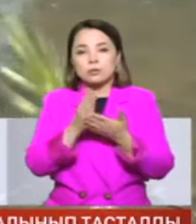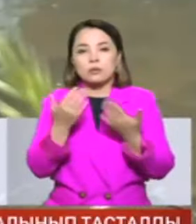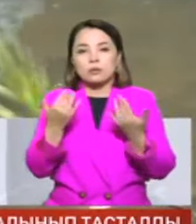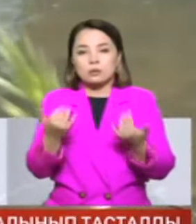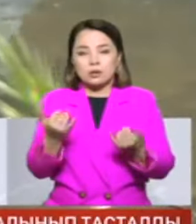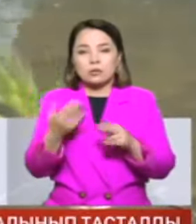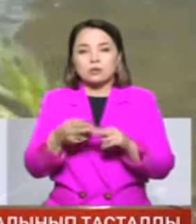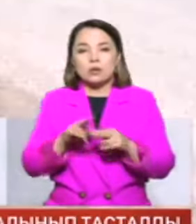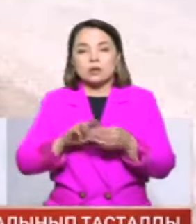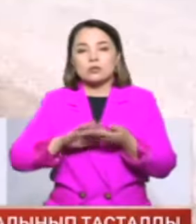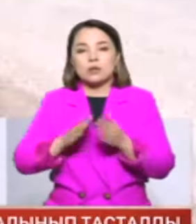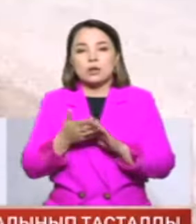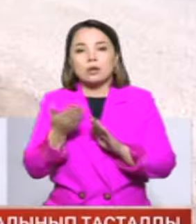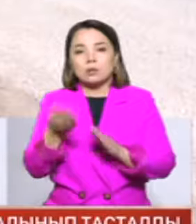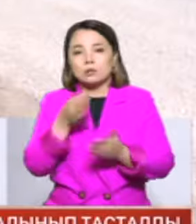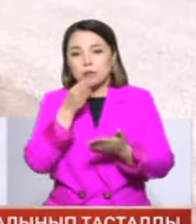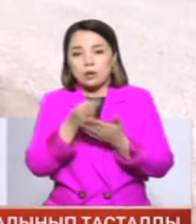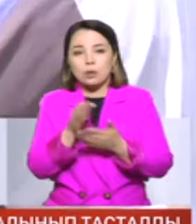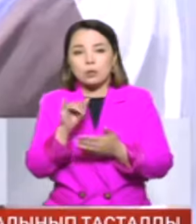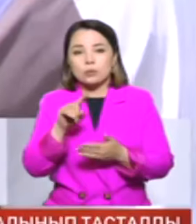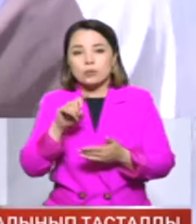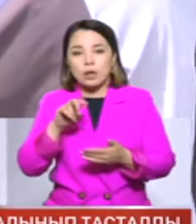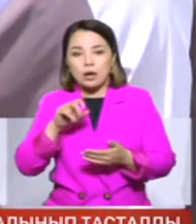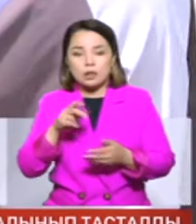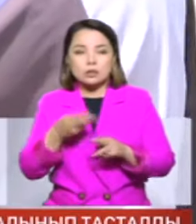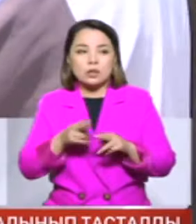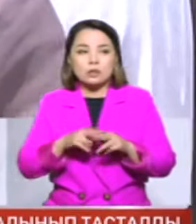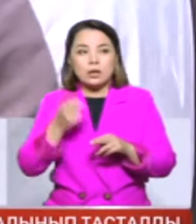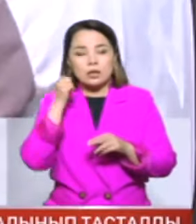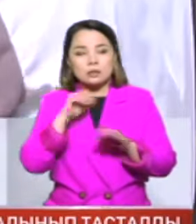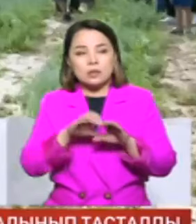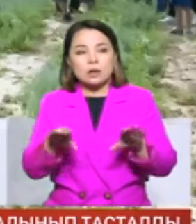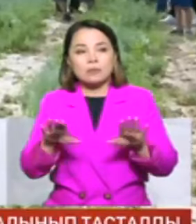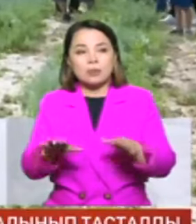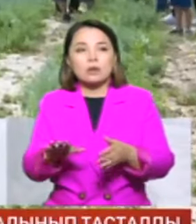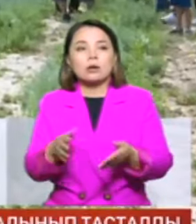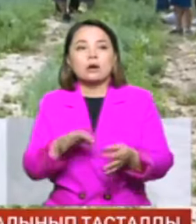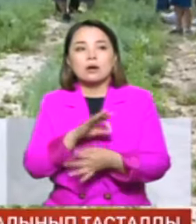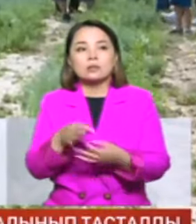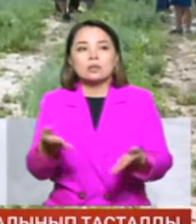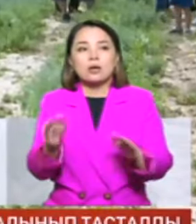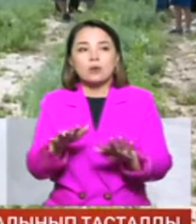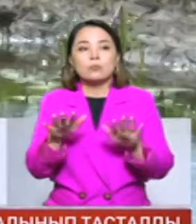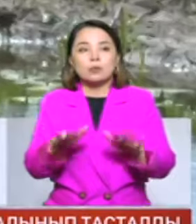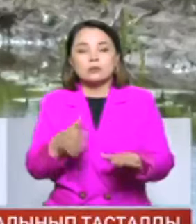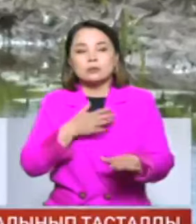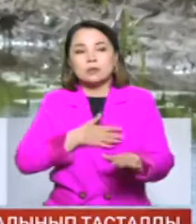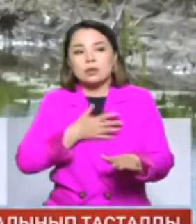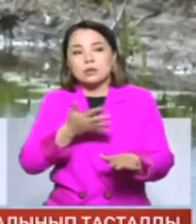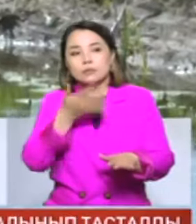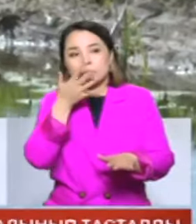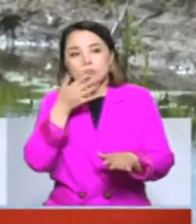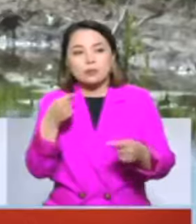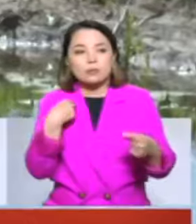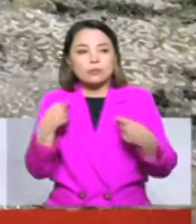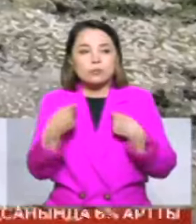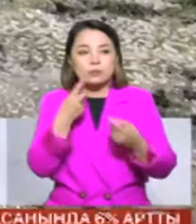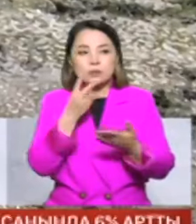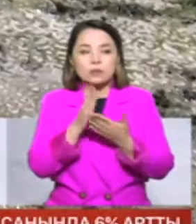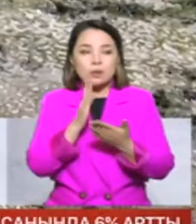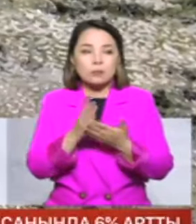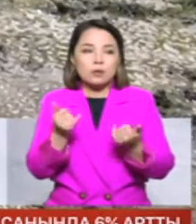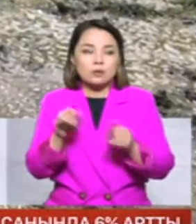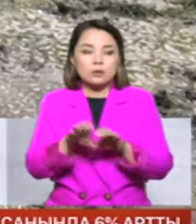екен жағдайымыз. Ұзынағаштықтар іргеде жатқан кәріз қалдықтары жиналатын орыннан тараған жағымсыз иістен әбден мезі болған.